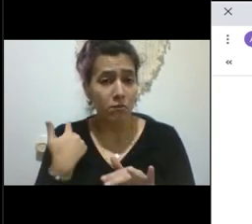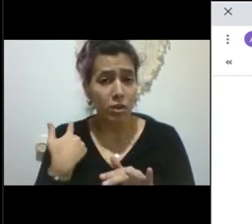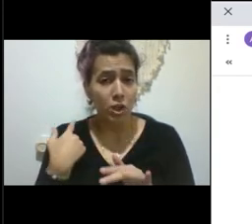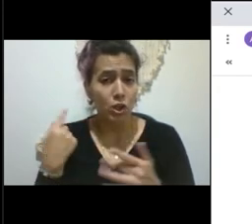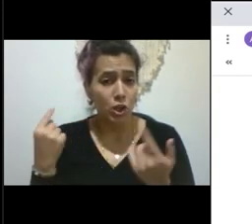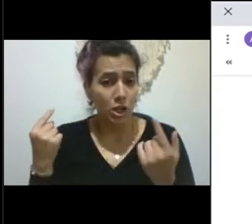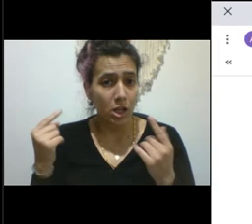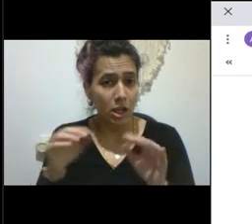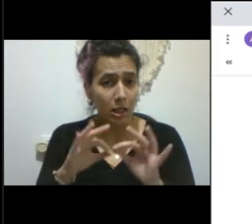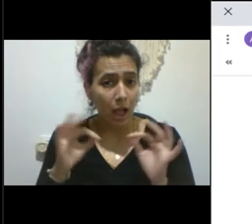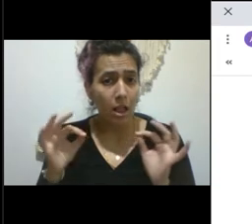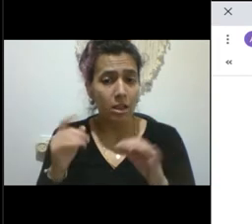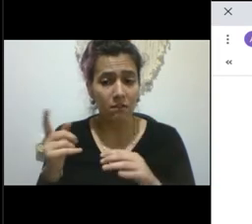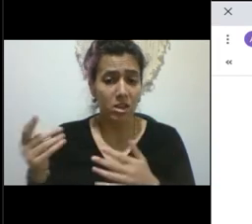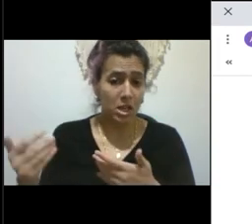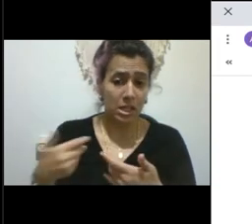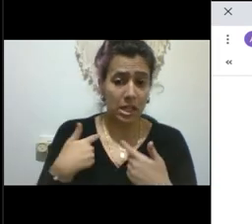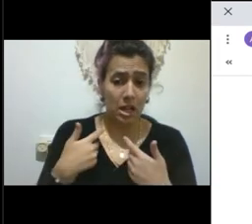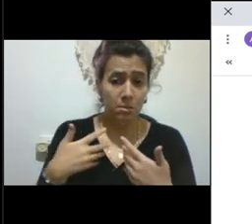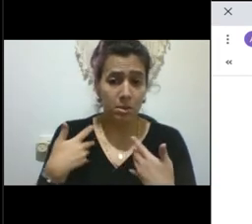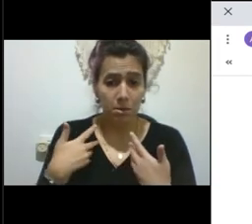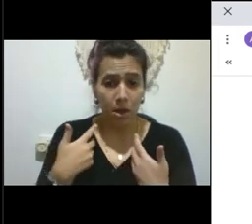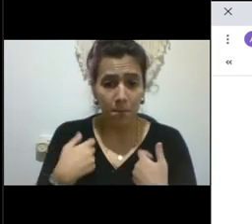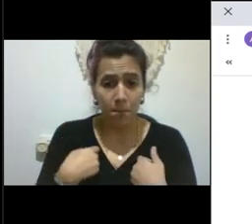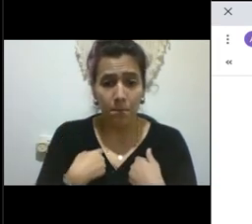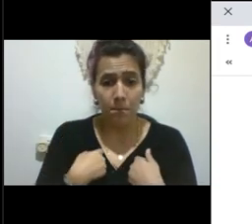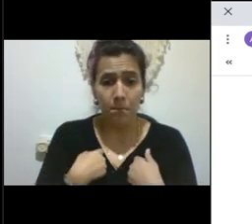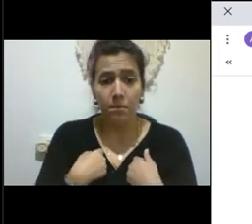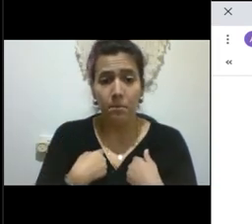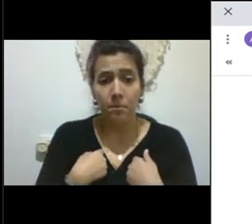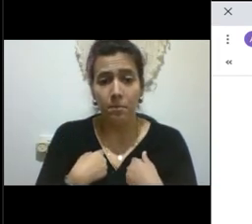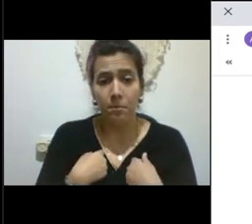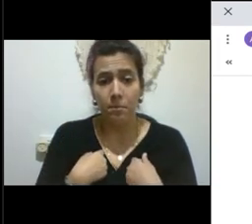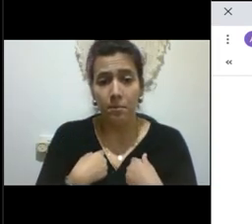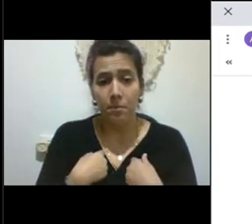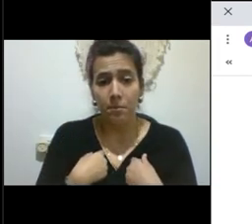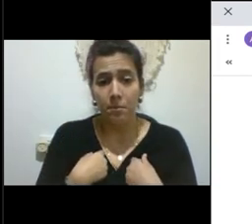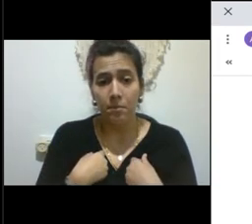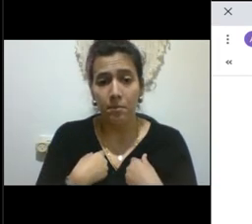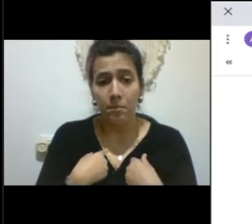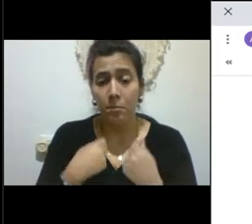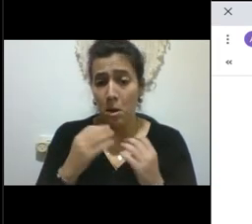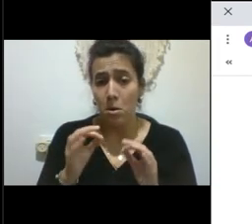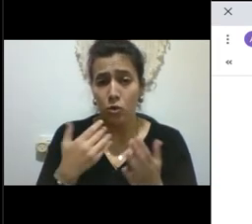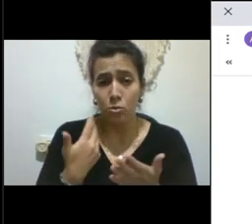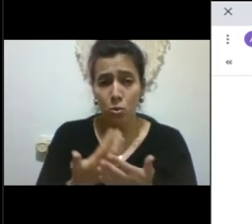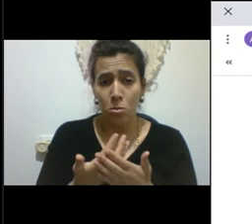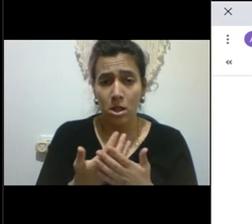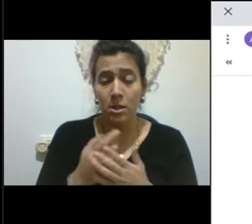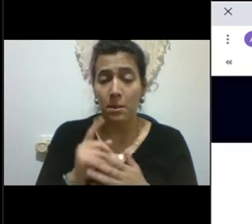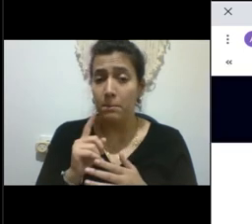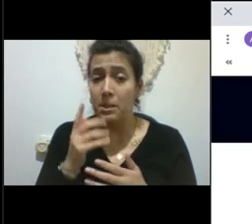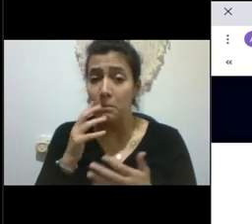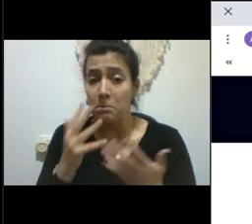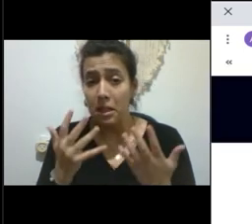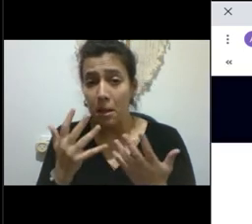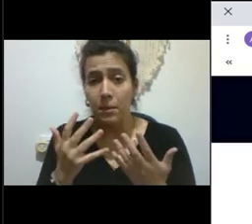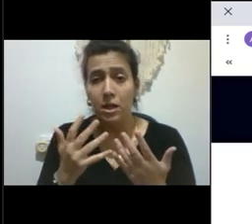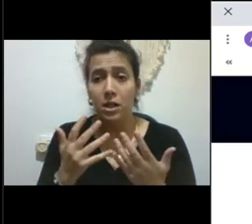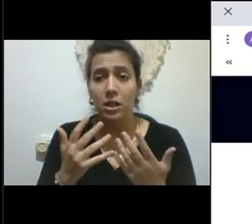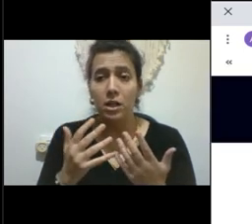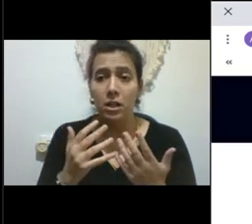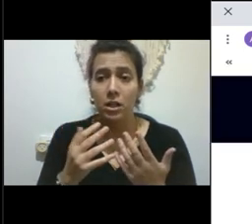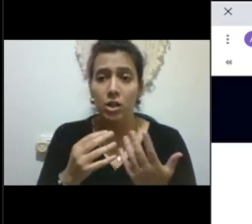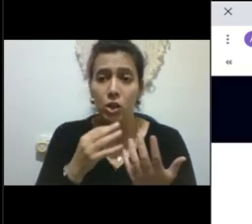לי בשמחה. ממש מומלץ. מי שמתלבט גם נשאל פה על תחומים